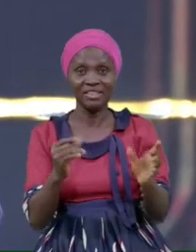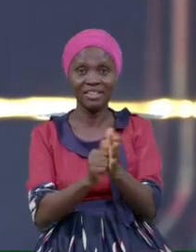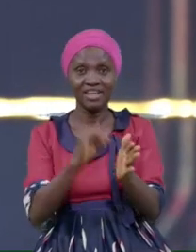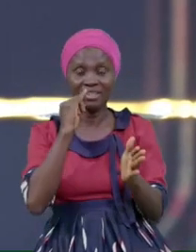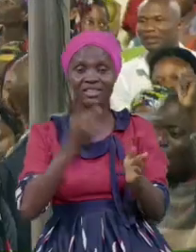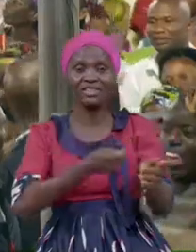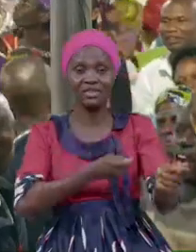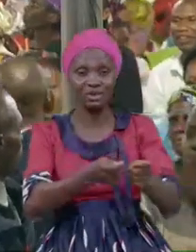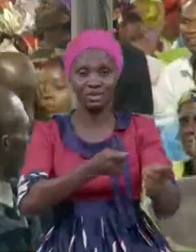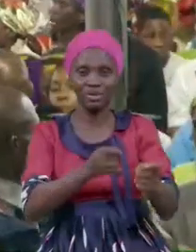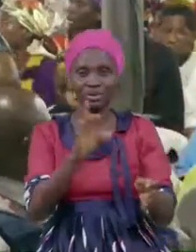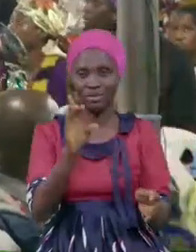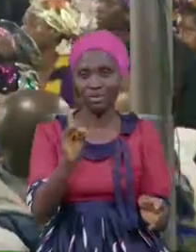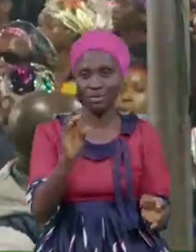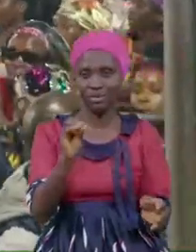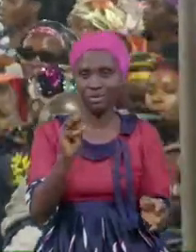auras cette domination.